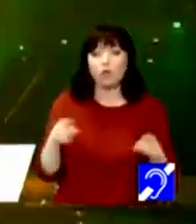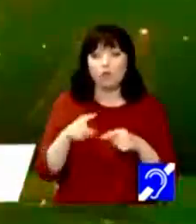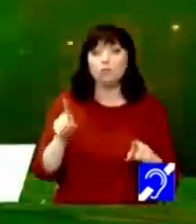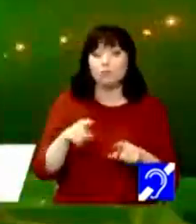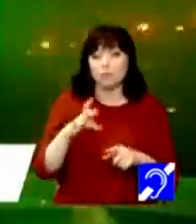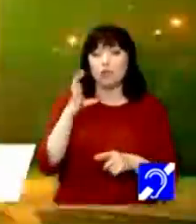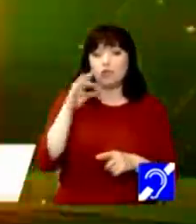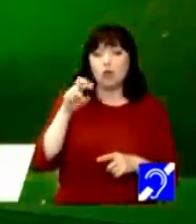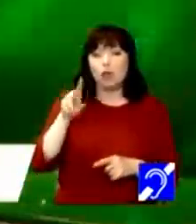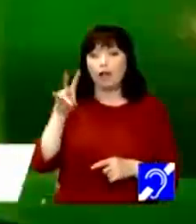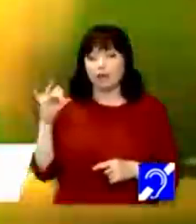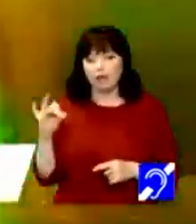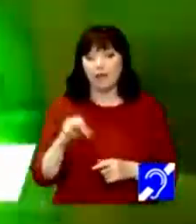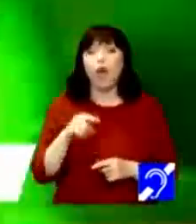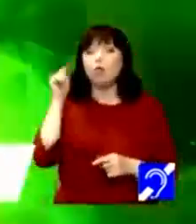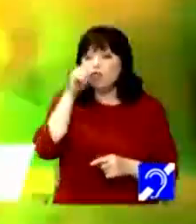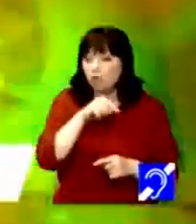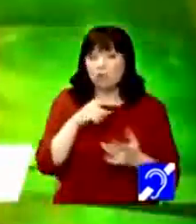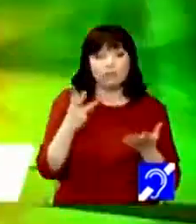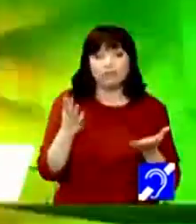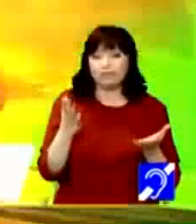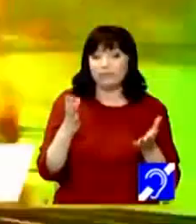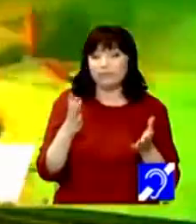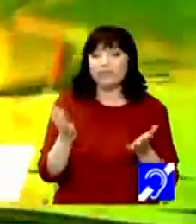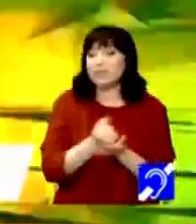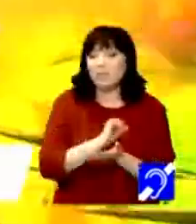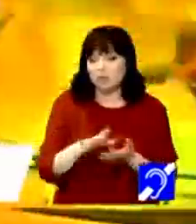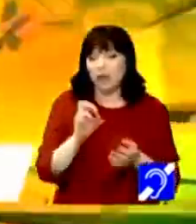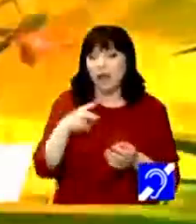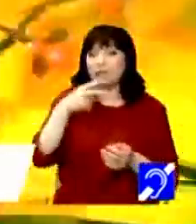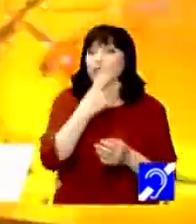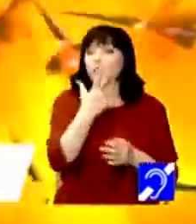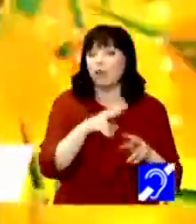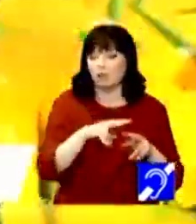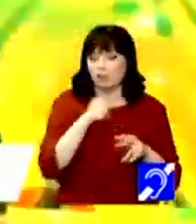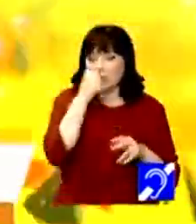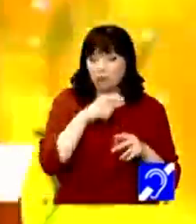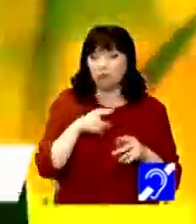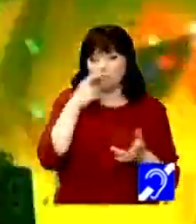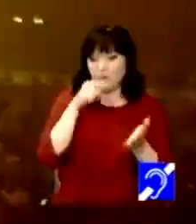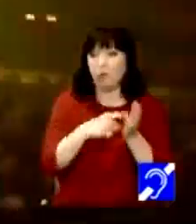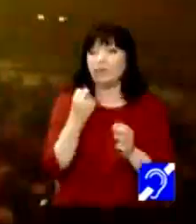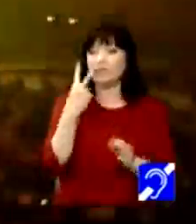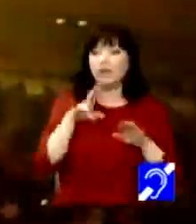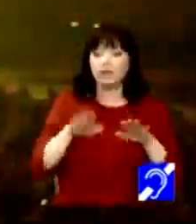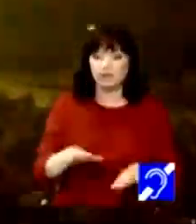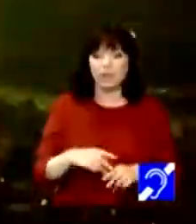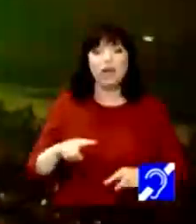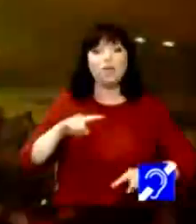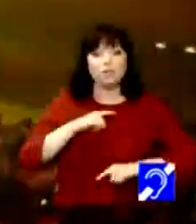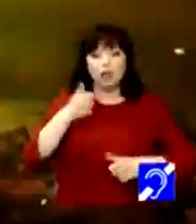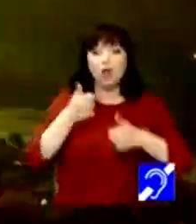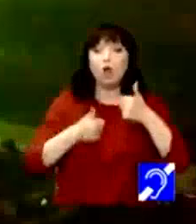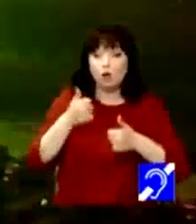piesa Solaki. Atunci, Zdubii nu au depășit performanța din 2005, obținând locul 12. Finala concursului